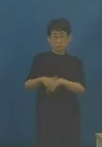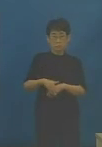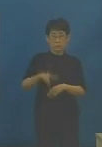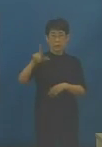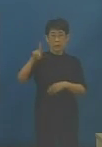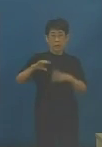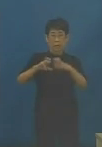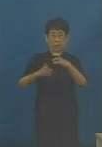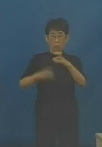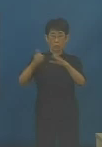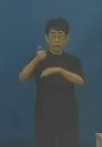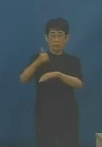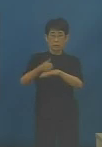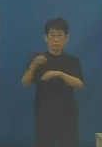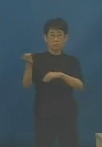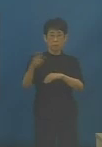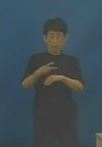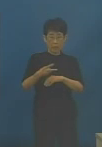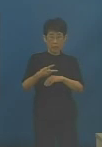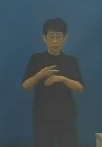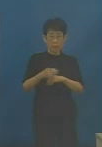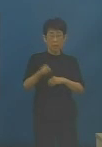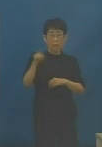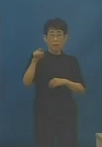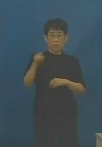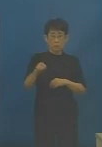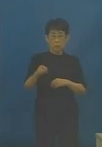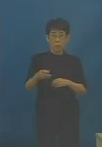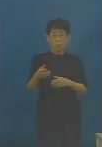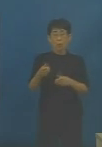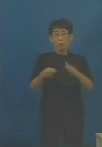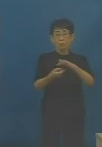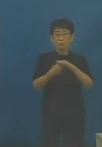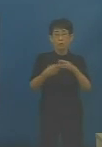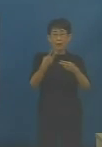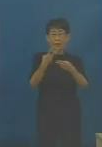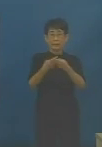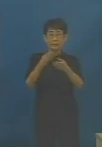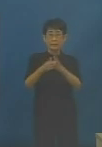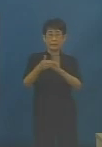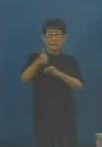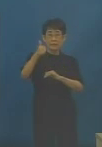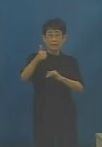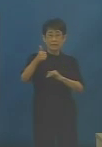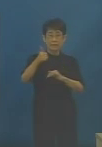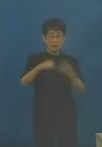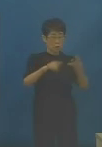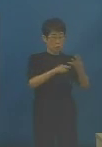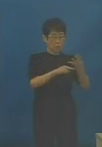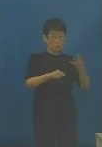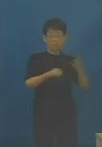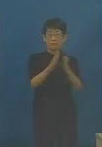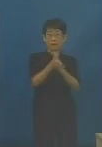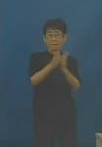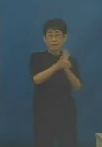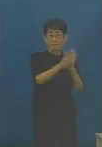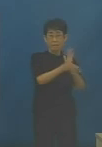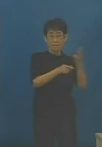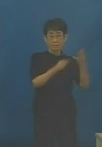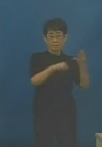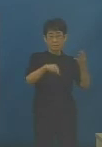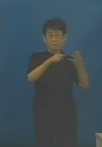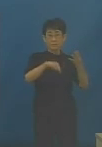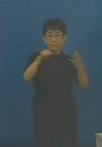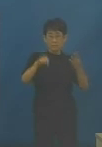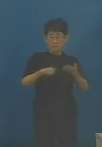も我々4県の今回飛び出した4県のところがですね、共同要望させていただいたということ